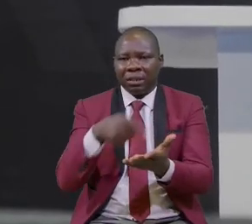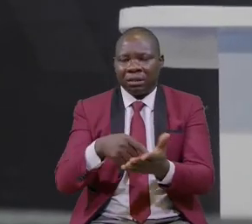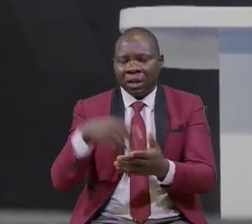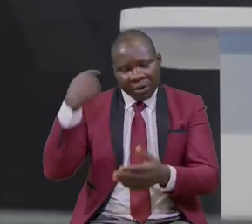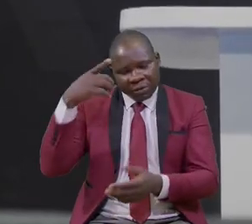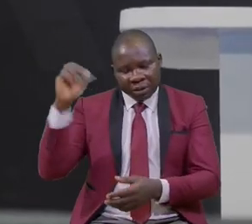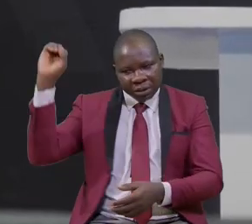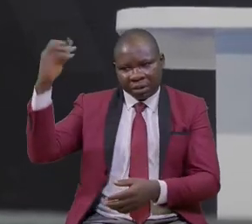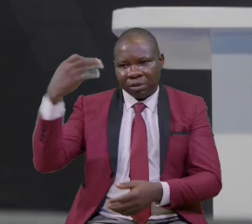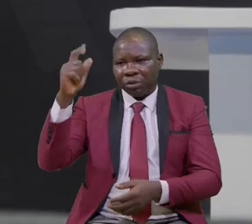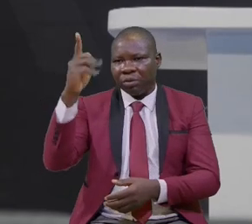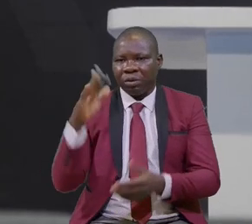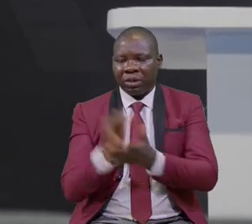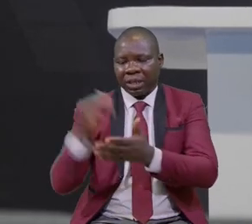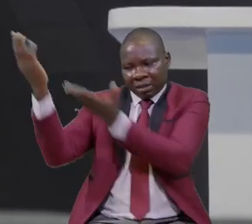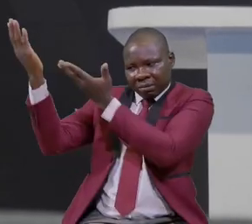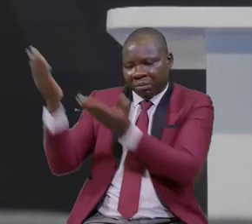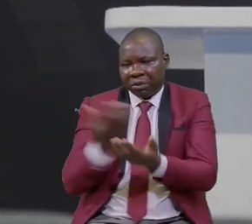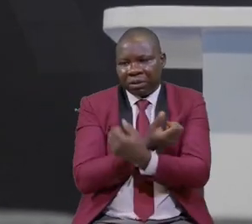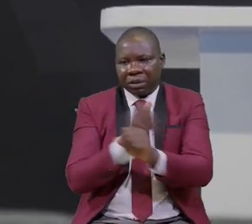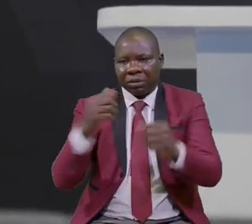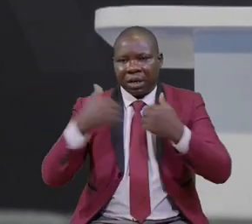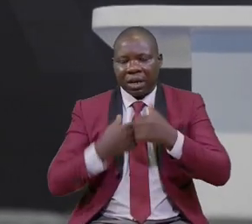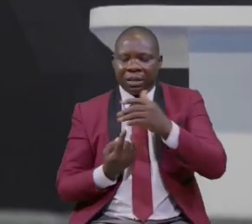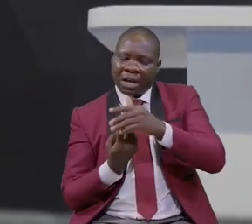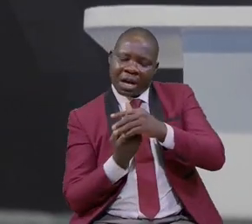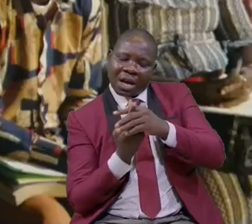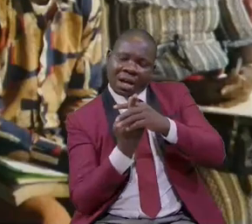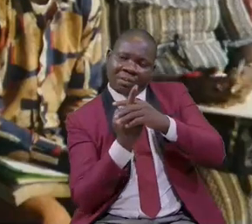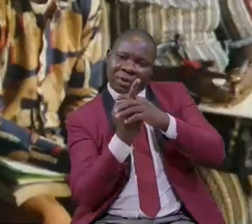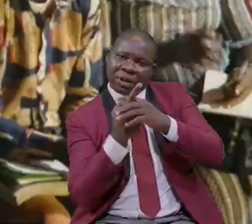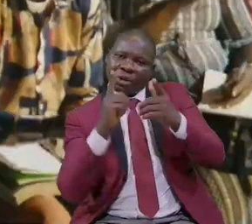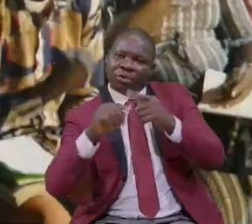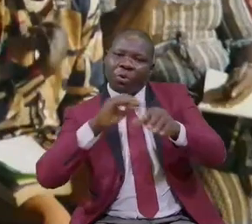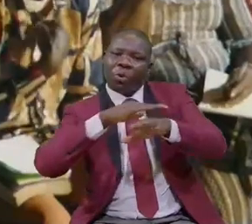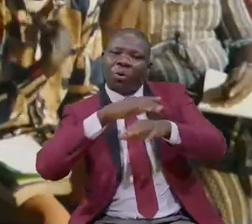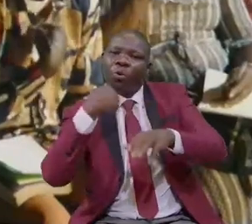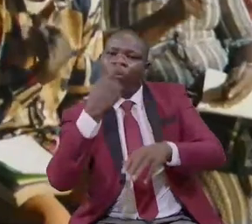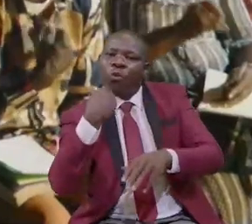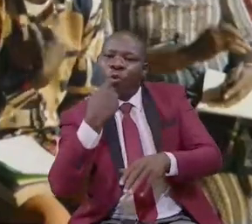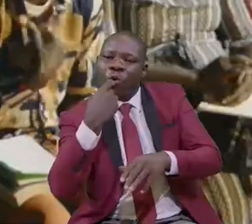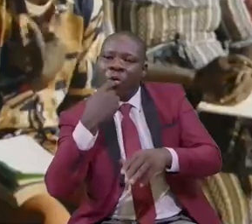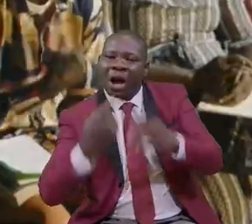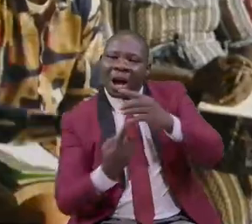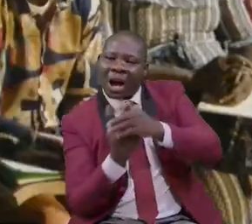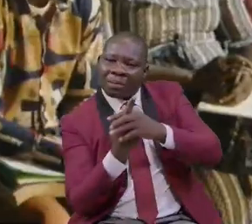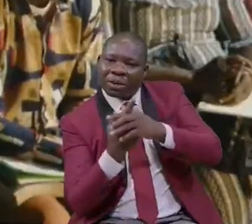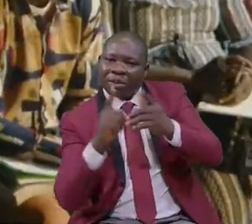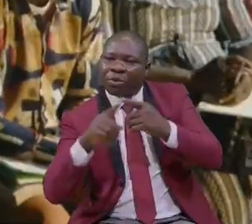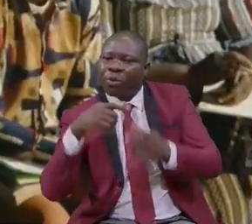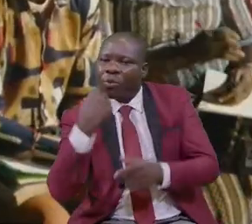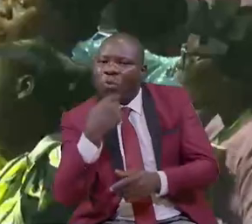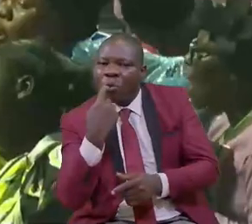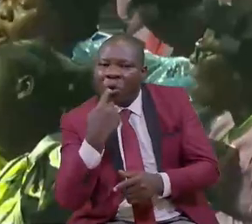apporte le salut à tous les hommes, a été manifestée à combien de personnes? A été manifestée à combien de personnes? A